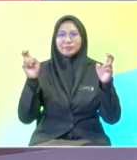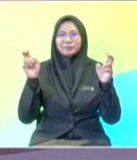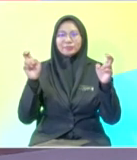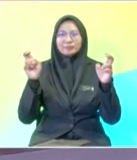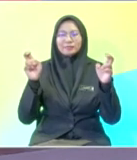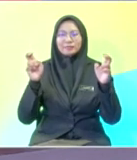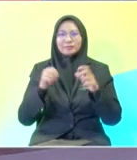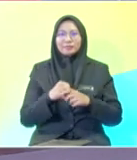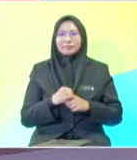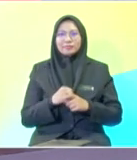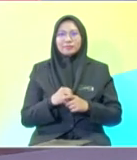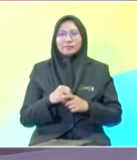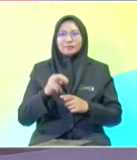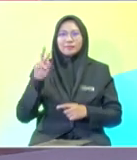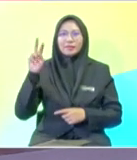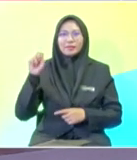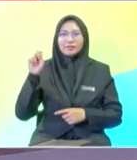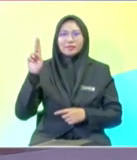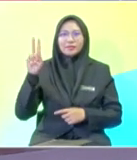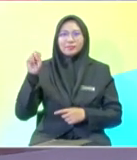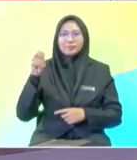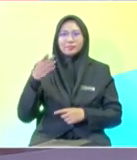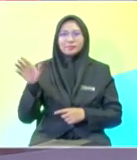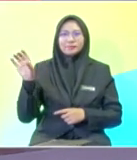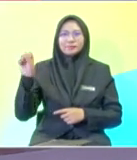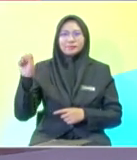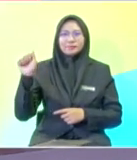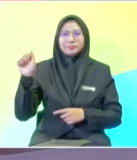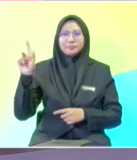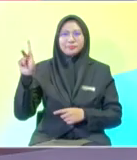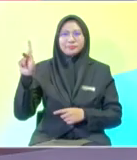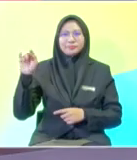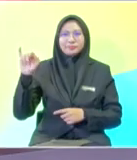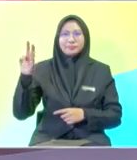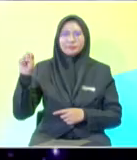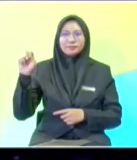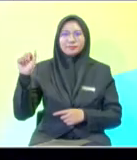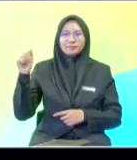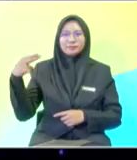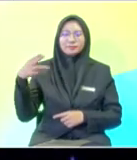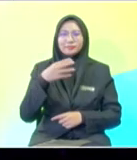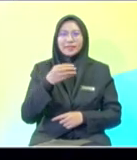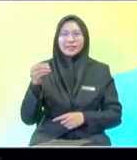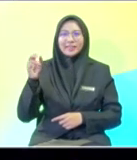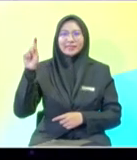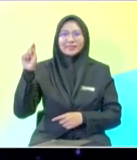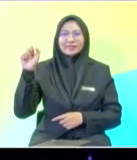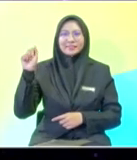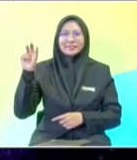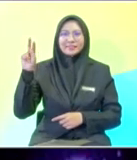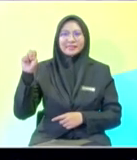Alquran tajuknya adalah Nun sakinah dan tanwin tahun 3 Insyaallah